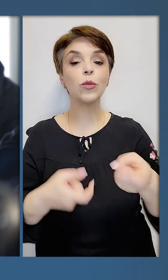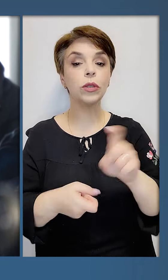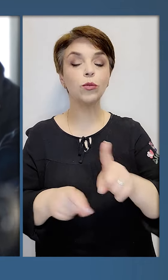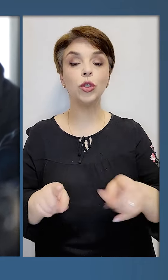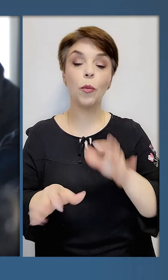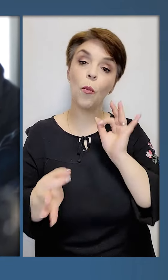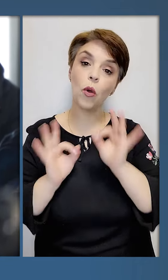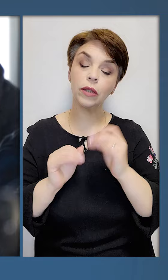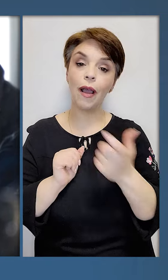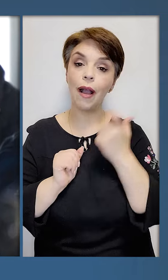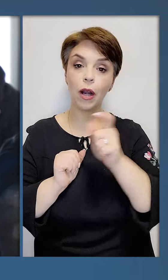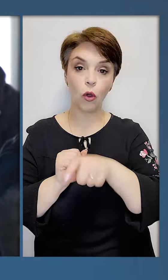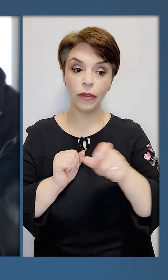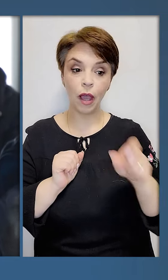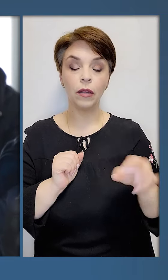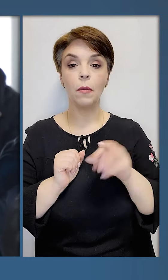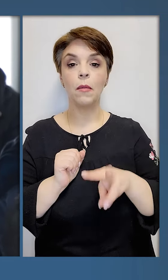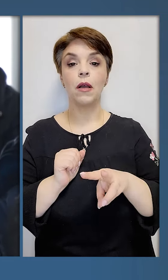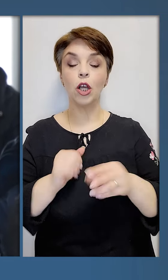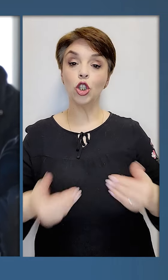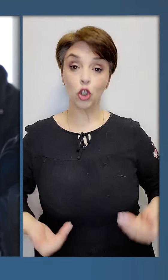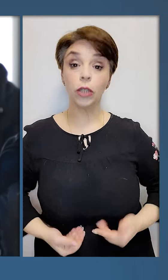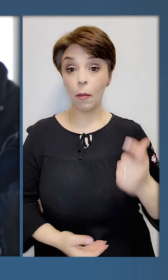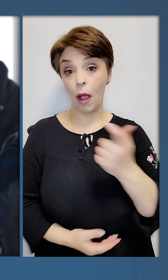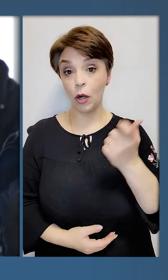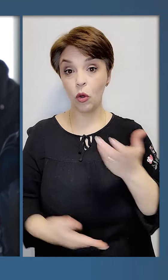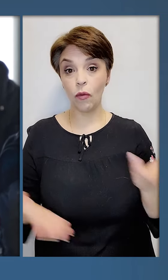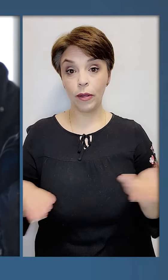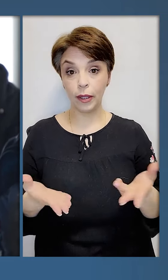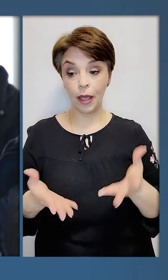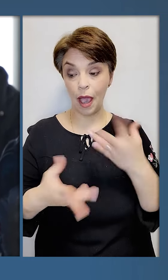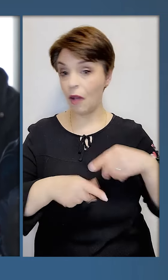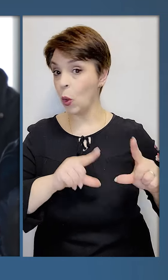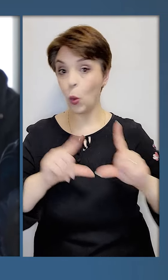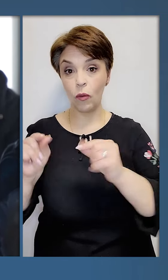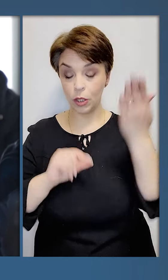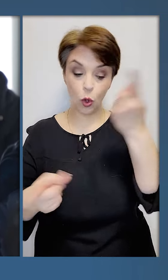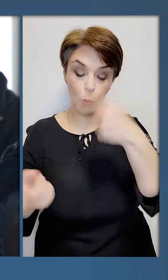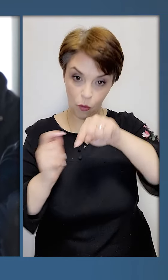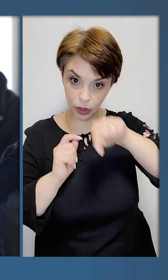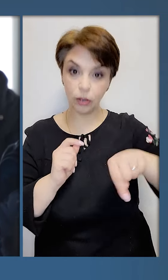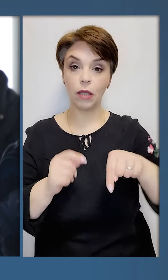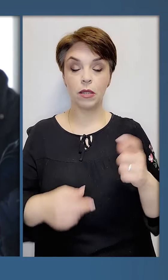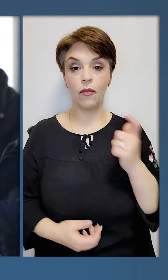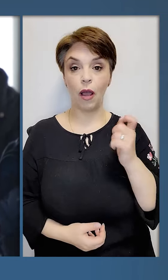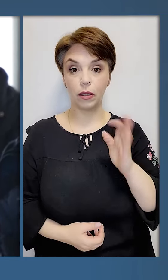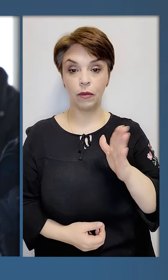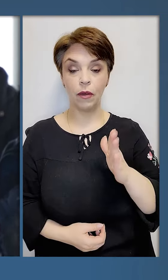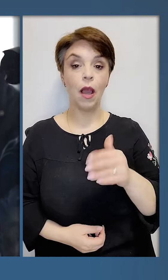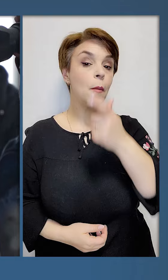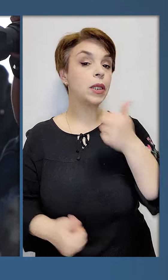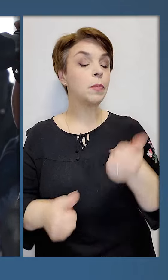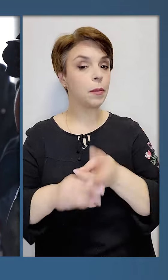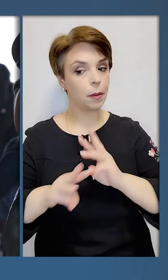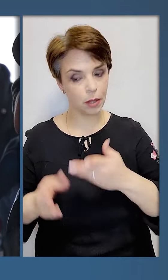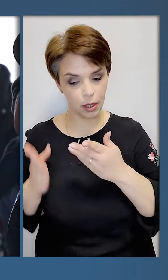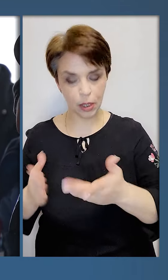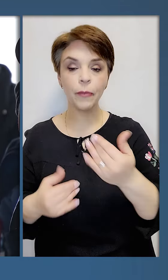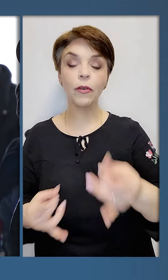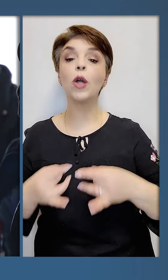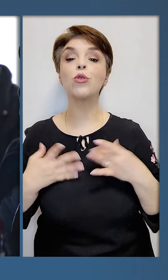з тим, чи порадити ви харків'янам, жителям Харкова, які евакуювалися раніше, повертатися до Харкова? Пане прем'єр-міністре,